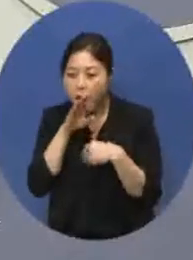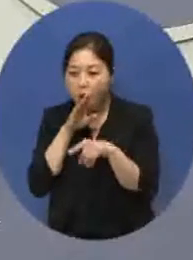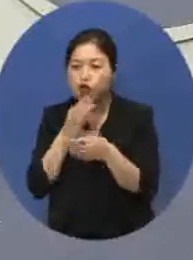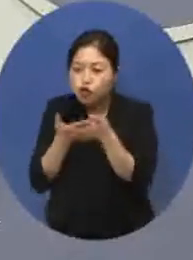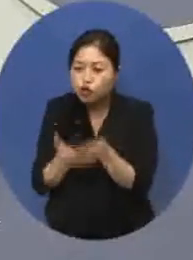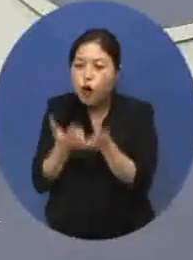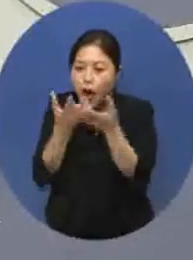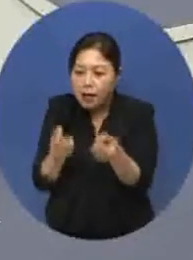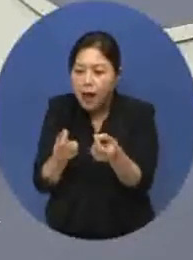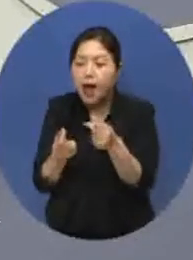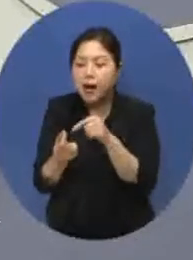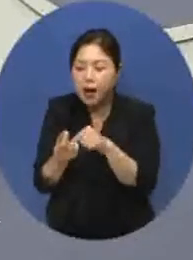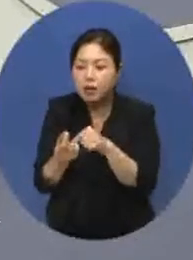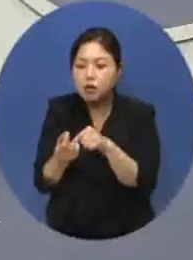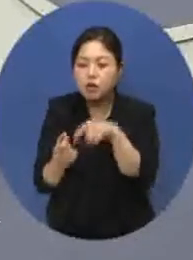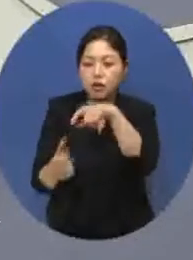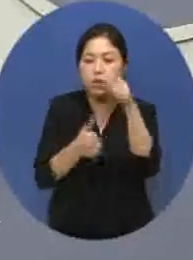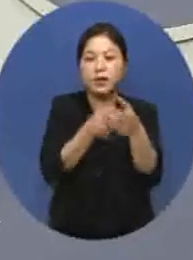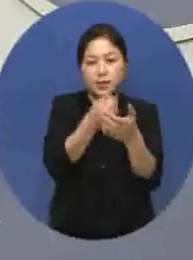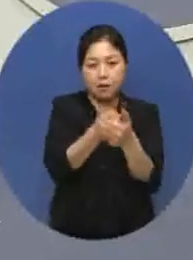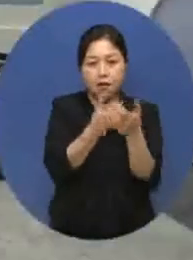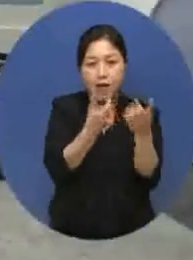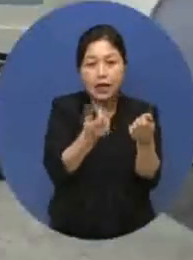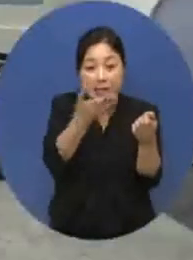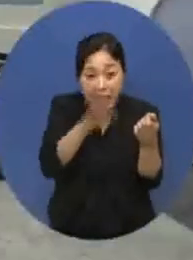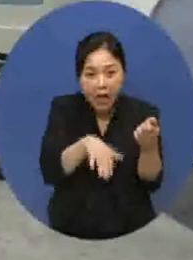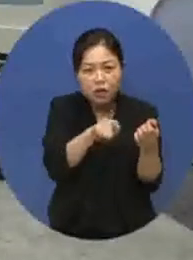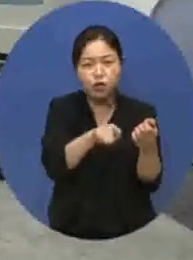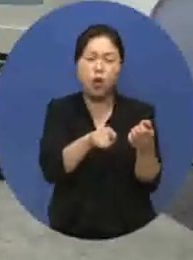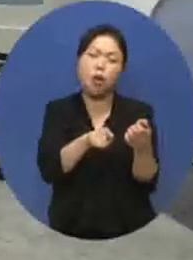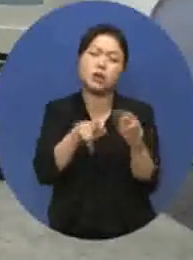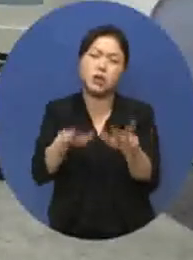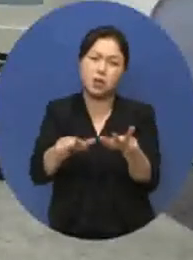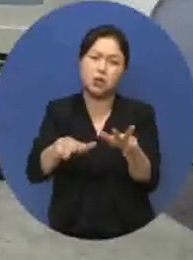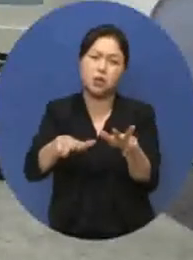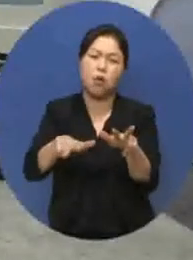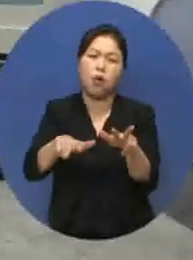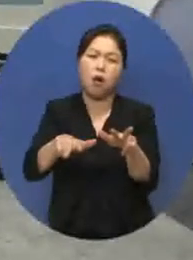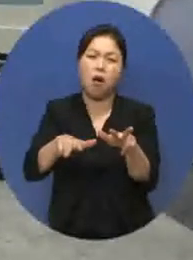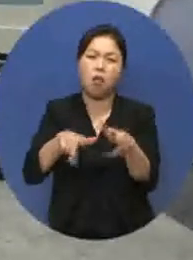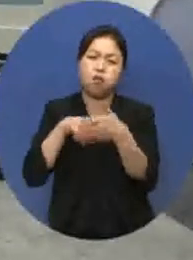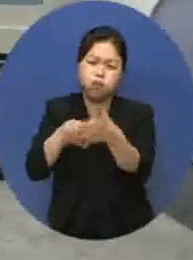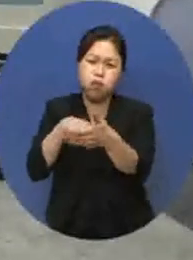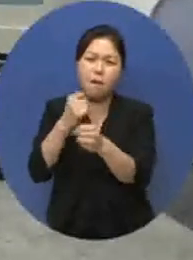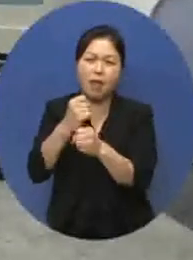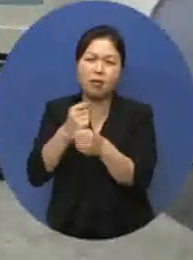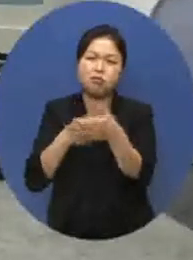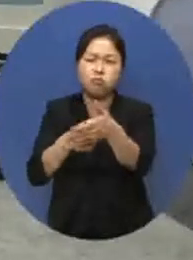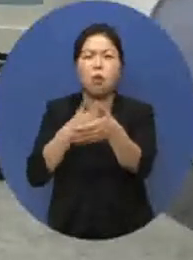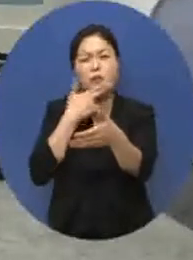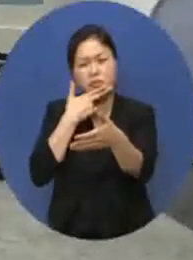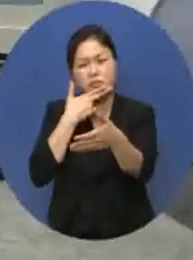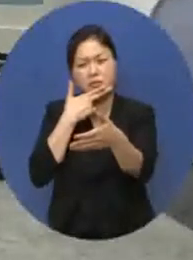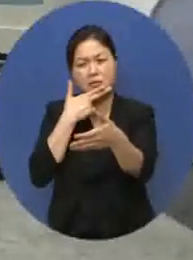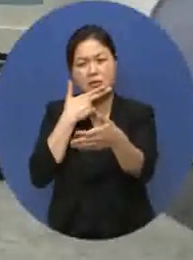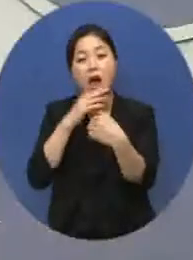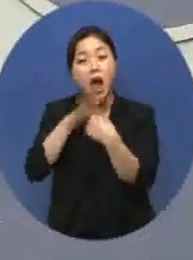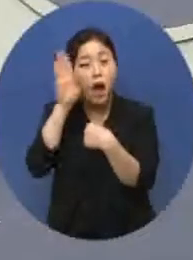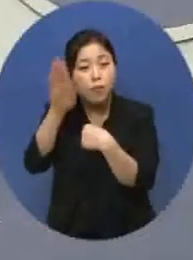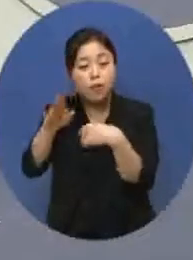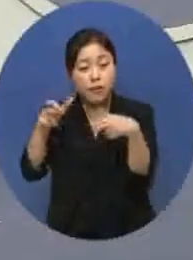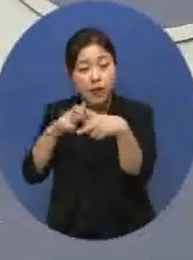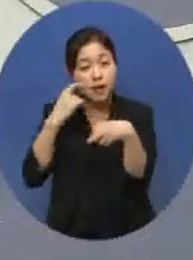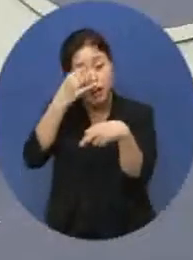근데 채택이 된 것도 실행이 안 되는 거예요. 아. 앞으로 그 장애 예술인들은 다양하게 나와요. 예, 네.